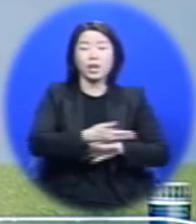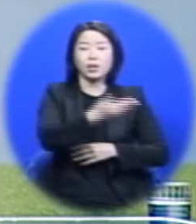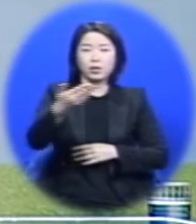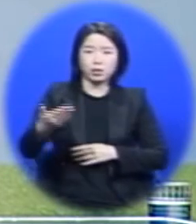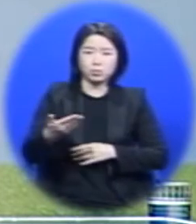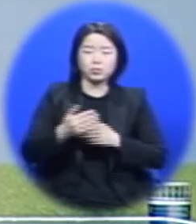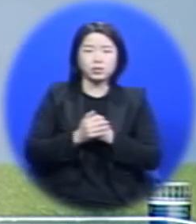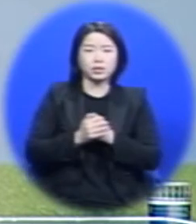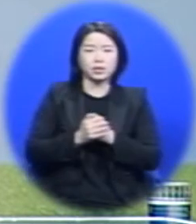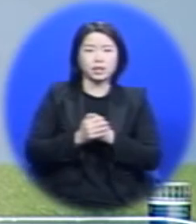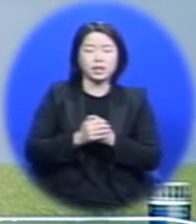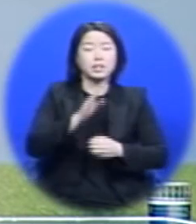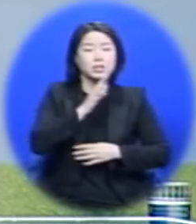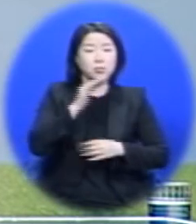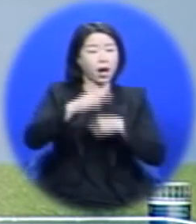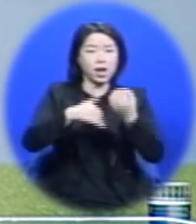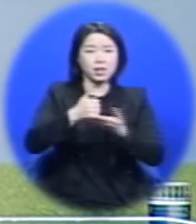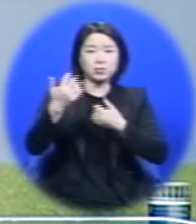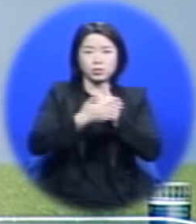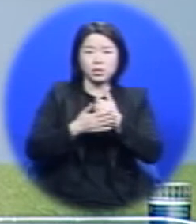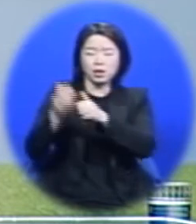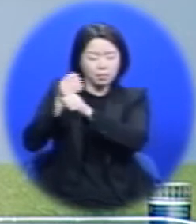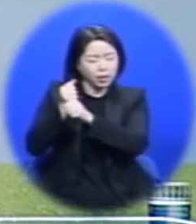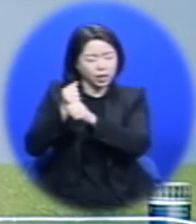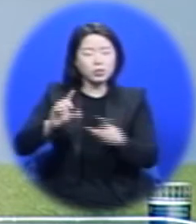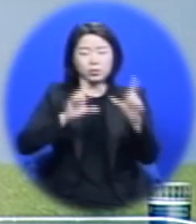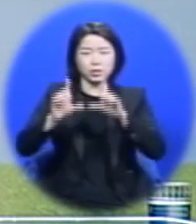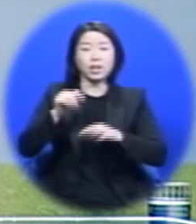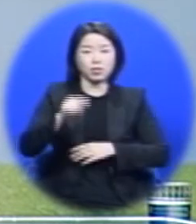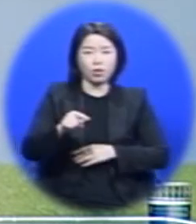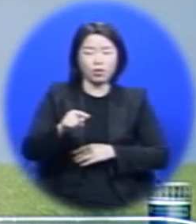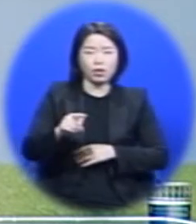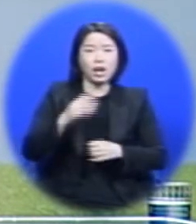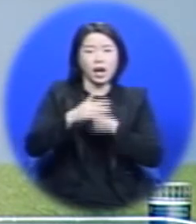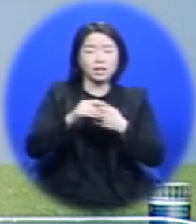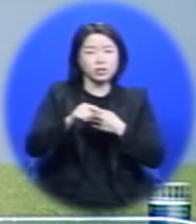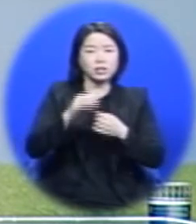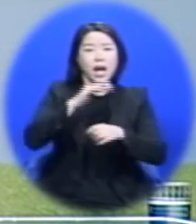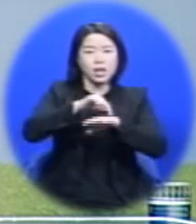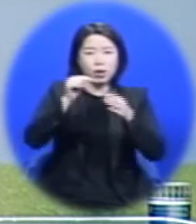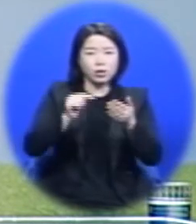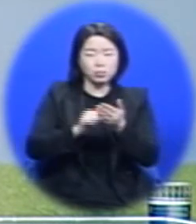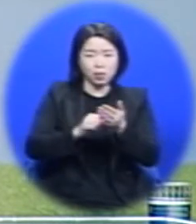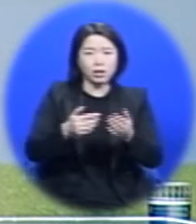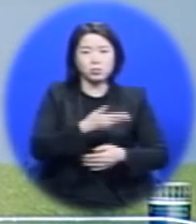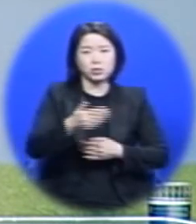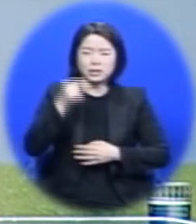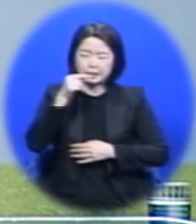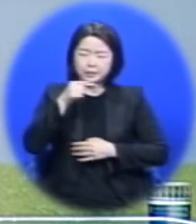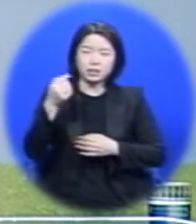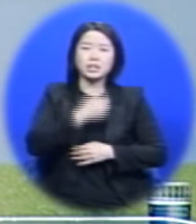여러분, 정말 하나님의 은혜에 매달리고 사는 것, 그것은 여러분의 마음을 철저하게 지키는